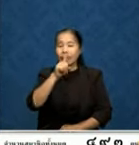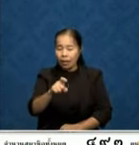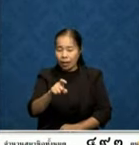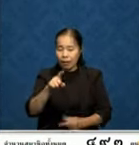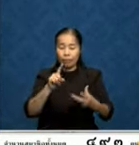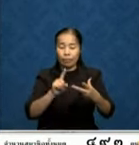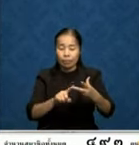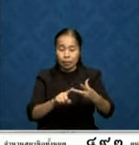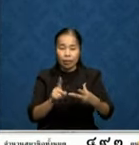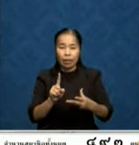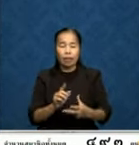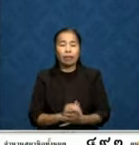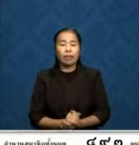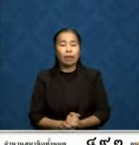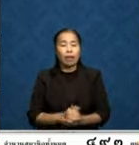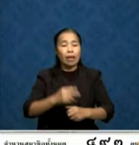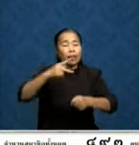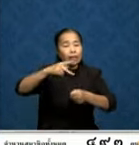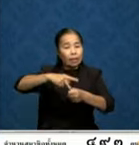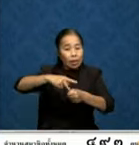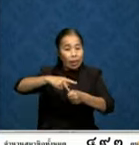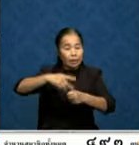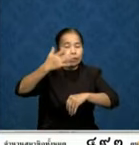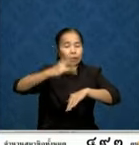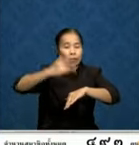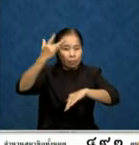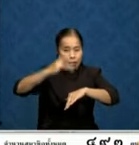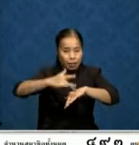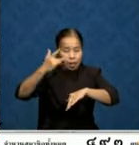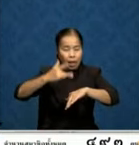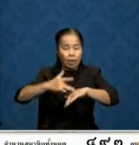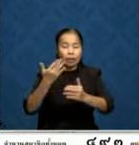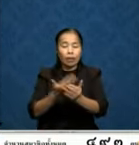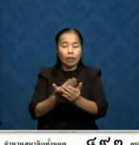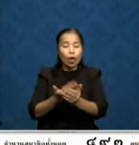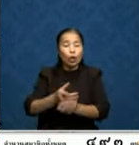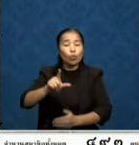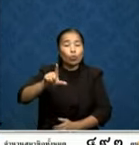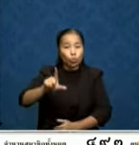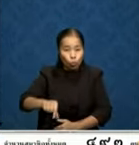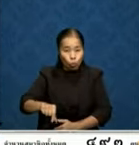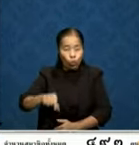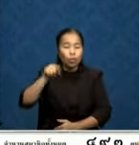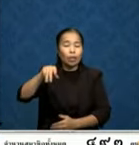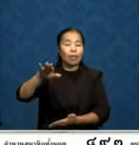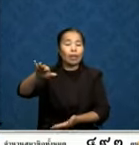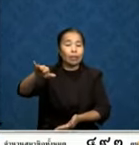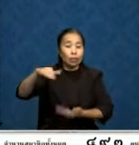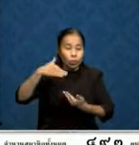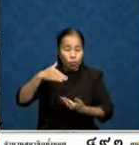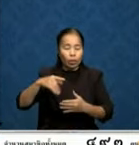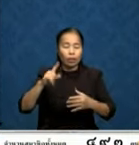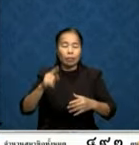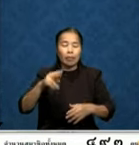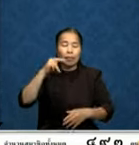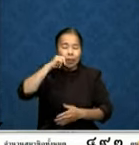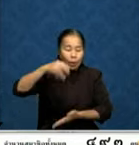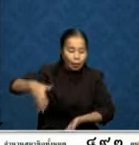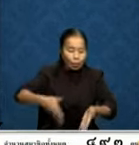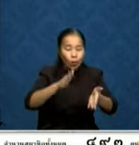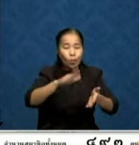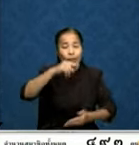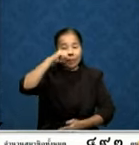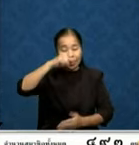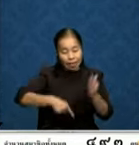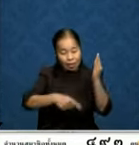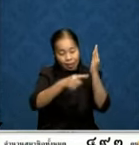อกว่าก๊าซธรรมชาติที่ผลิตจากอ่าวไทยที่มีราคาถูกกว่านำเข้าเนี่ยครับเอามาเป็นต้นทุนในการคำนวณค่าไ